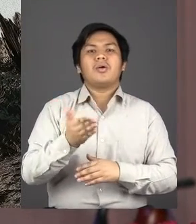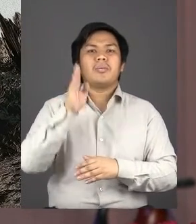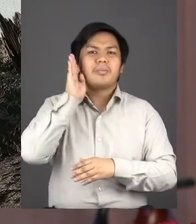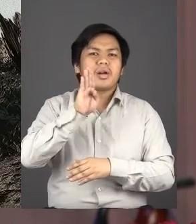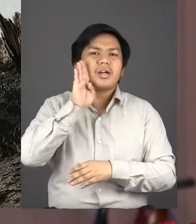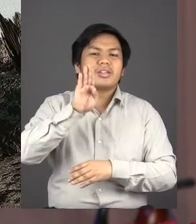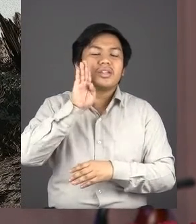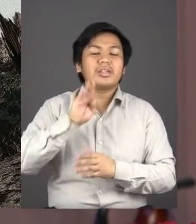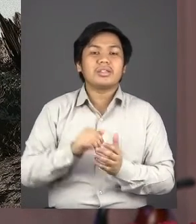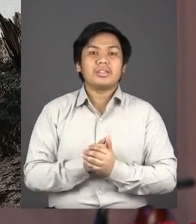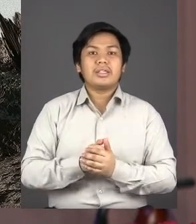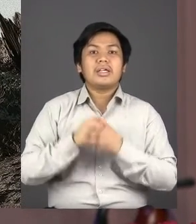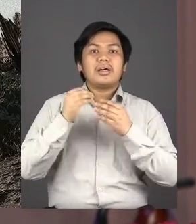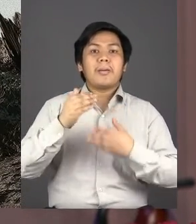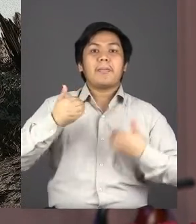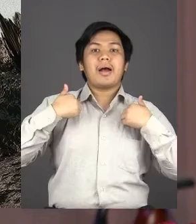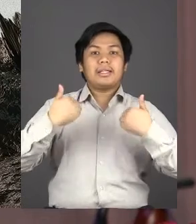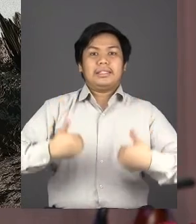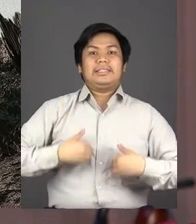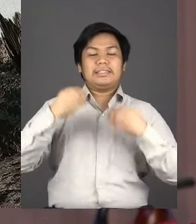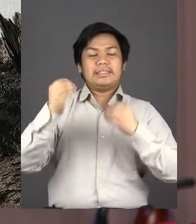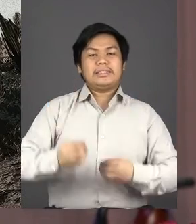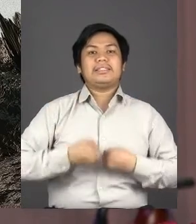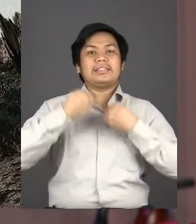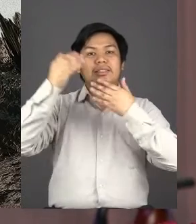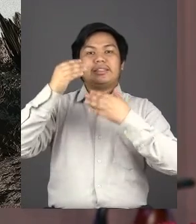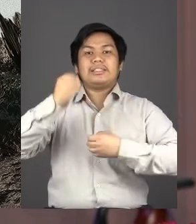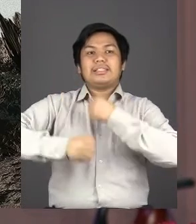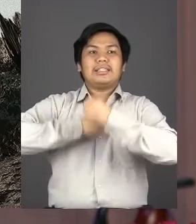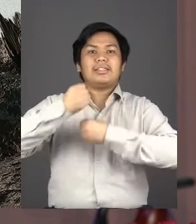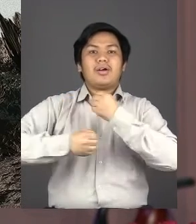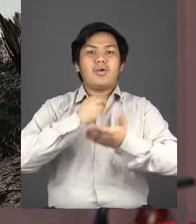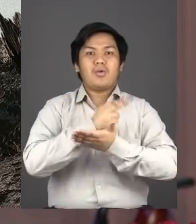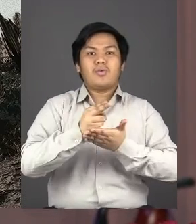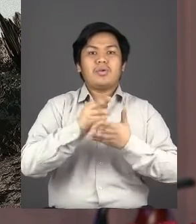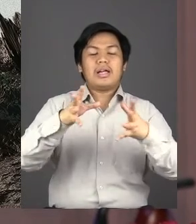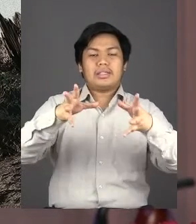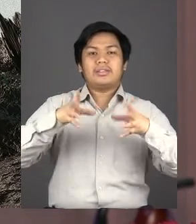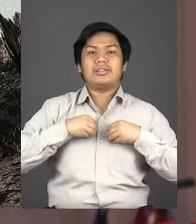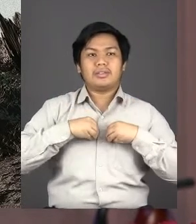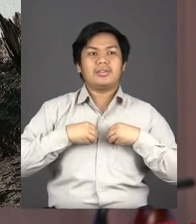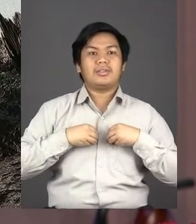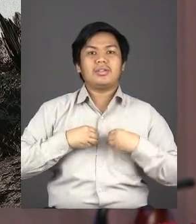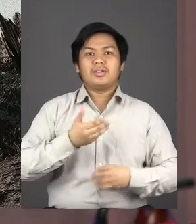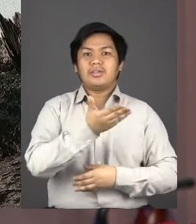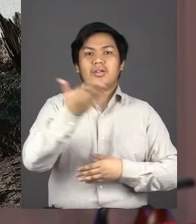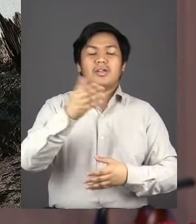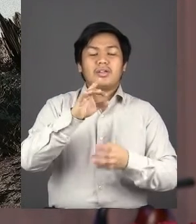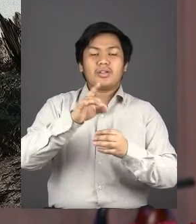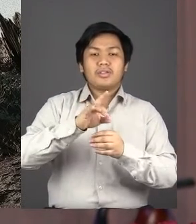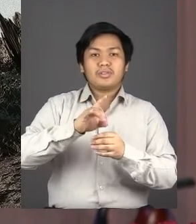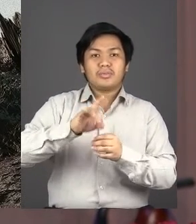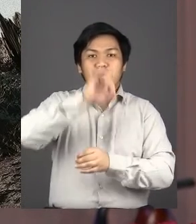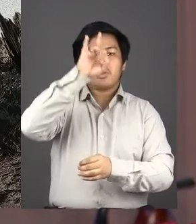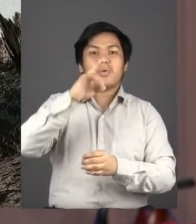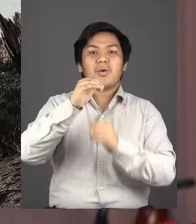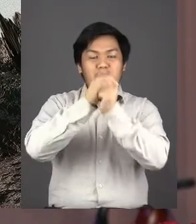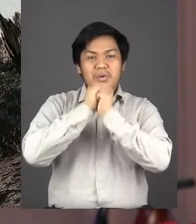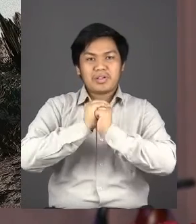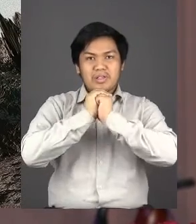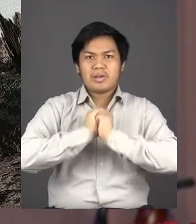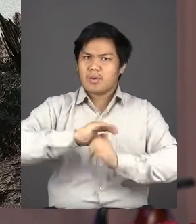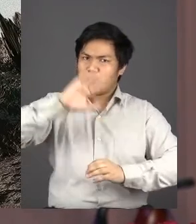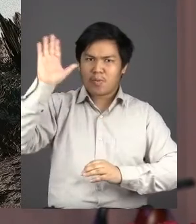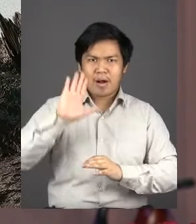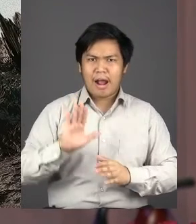to present your bodies as a living sacrifice, holy and acceptable to God, which is your spiritual worship. Do not